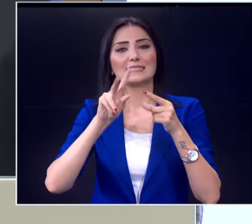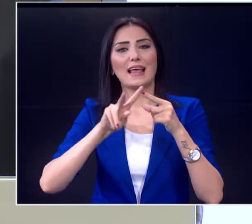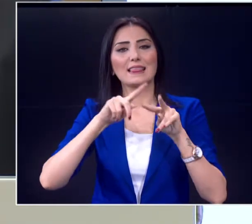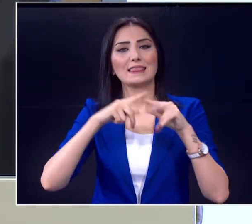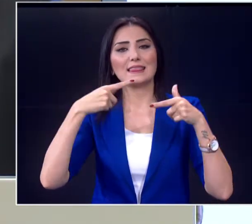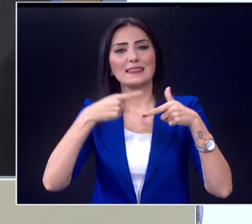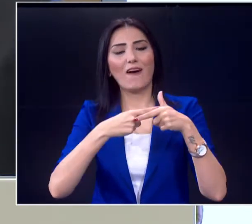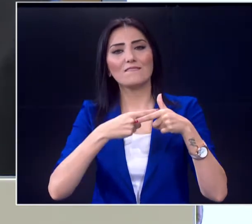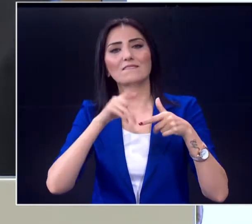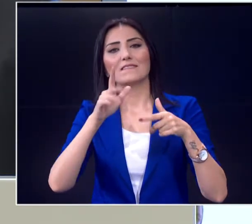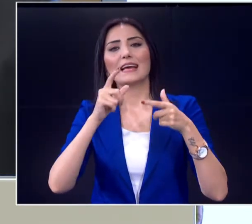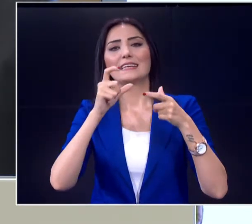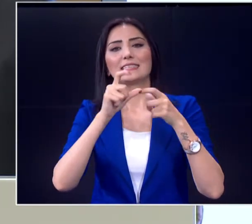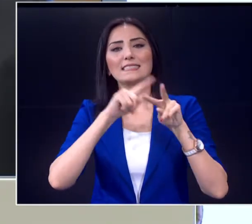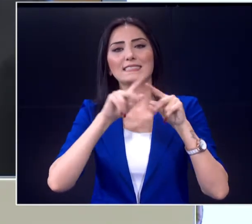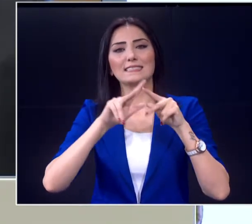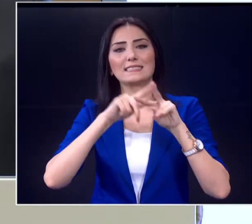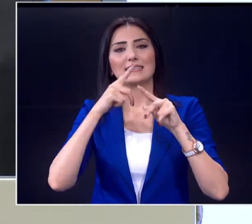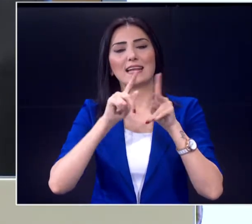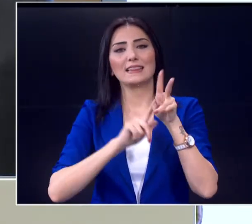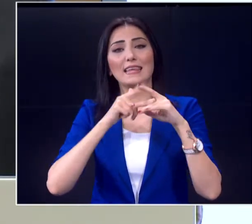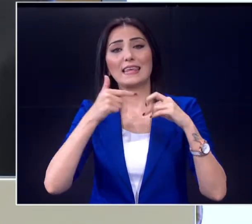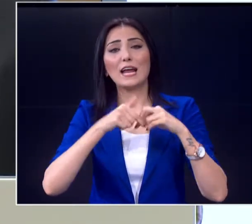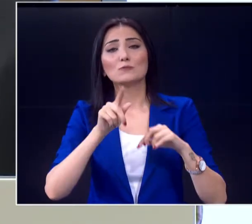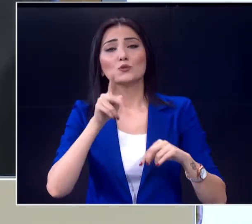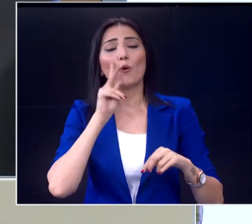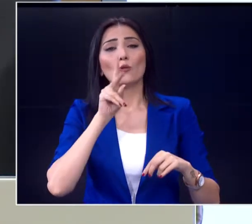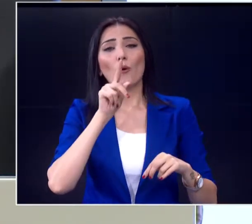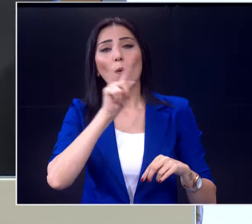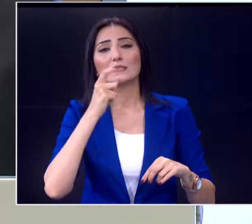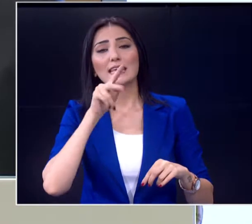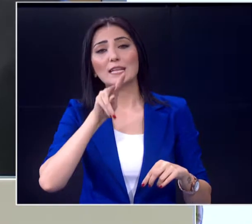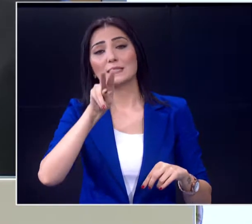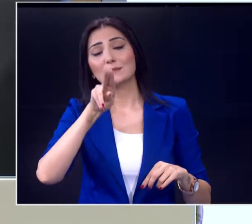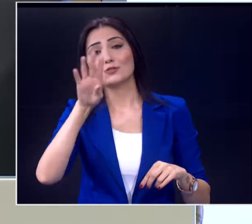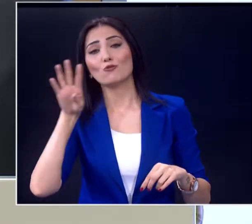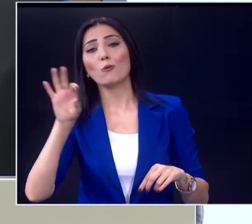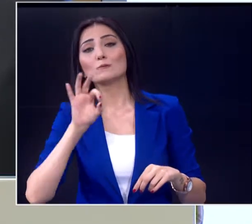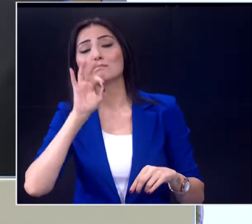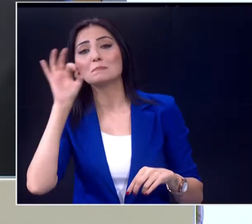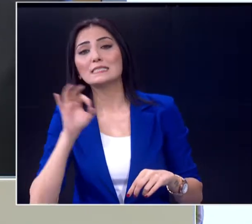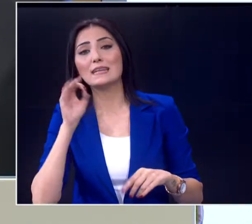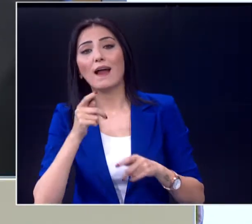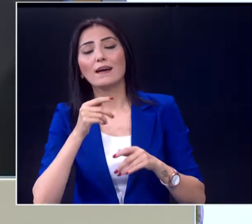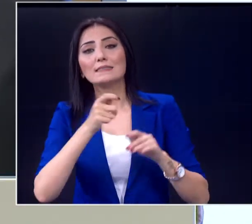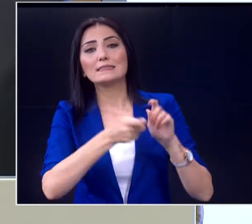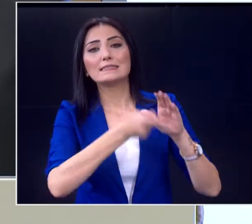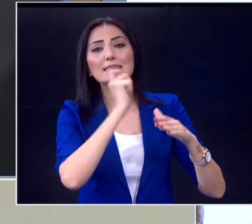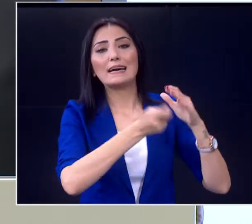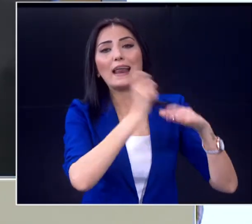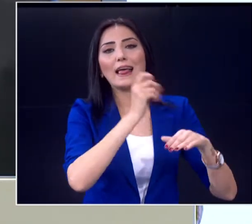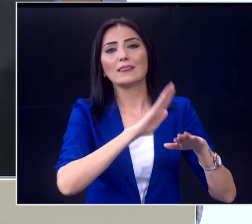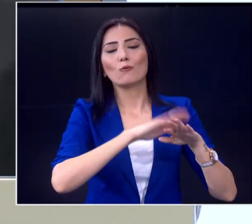sanatkarımız son 15 senede 74 milyar kredi kullanmış.